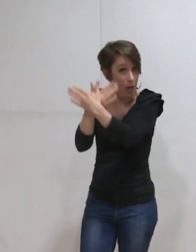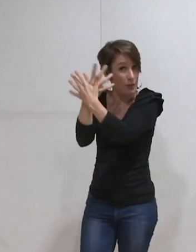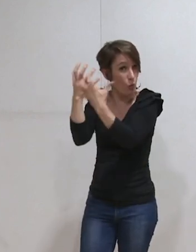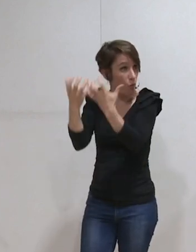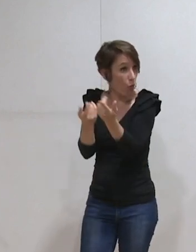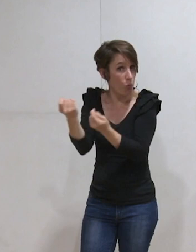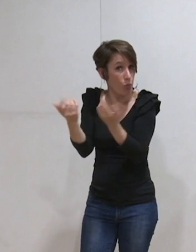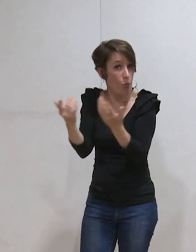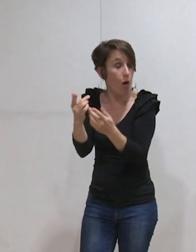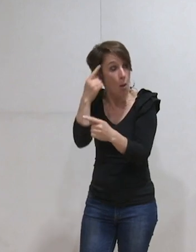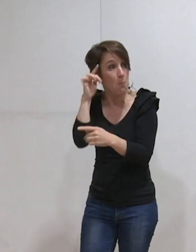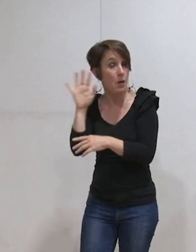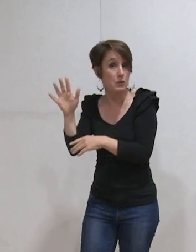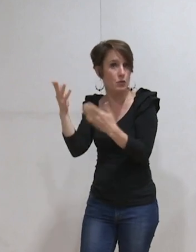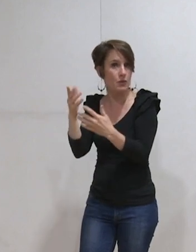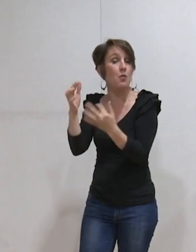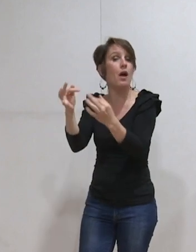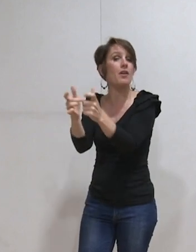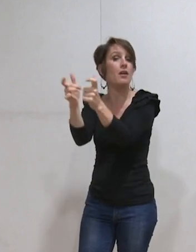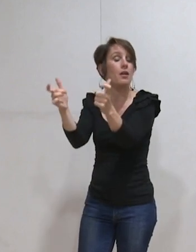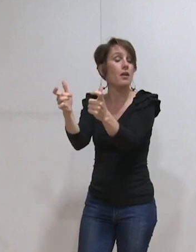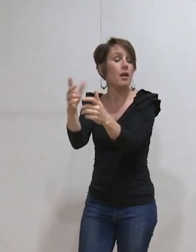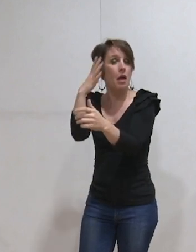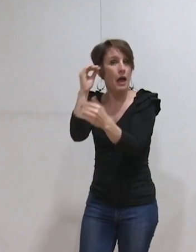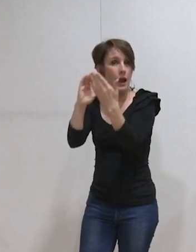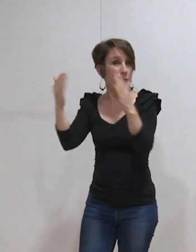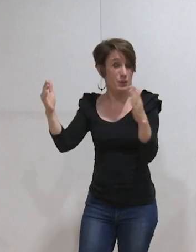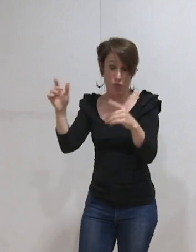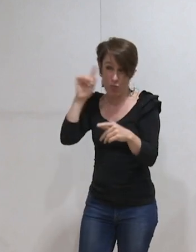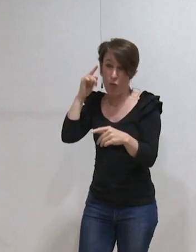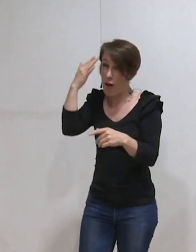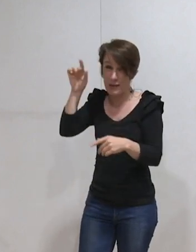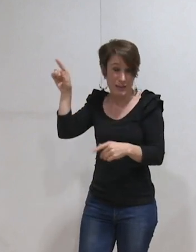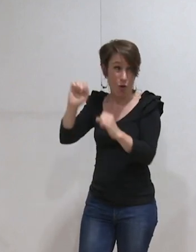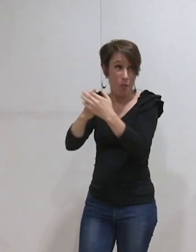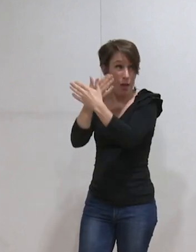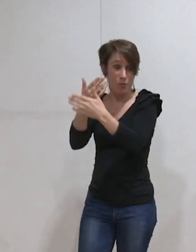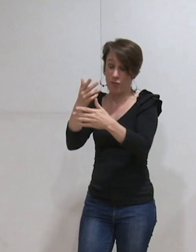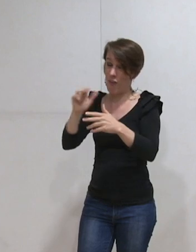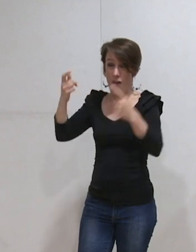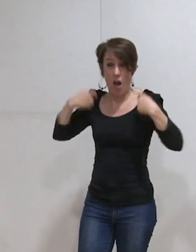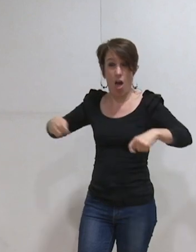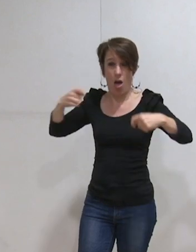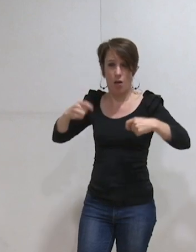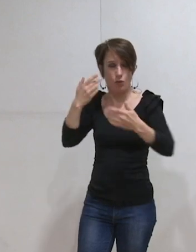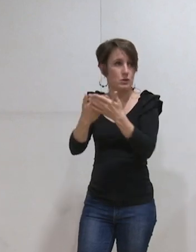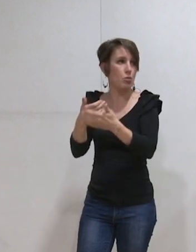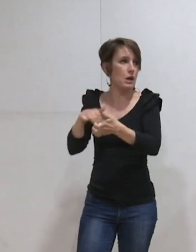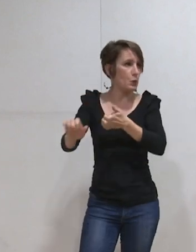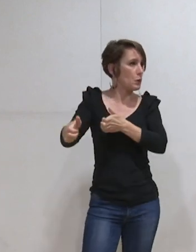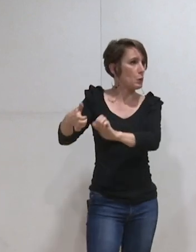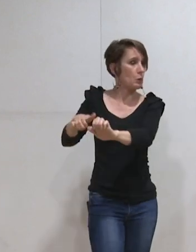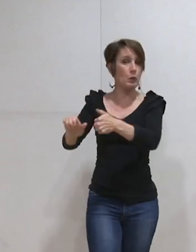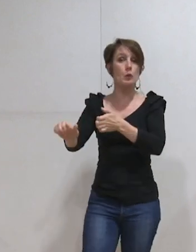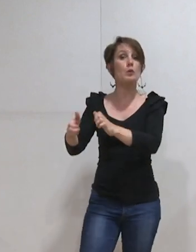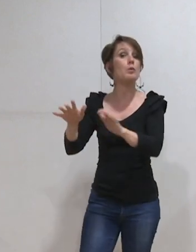vis-à-vis de cet équipement qui effectivement sera manifestement un surcoup pour elle elle a peut-être pas très envie de se précipité mais c'est à vous de nous informer j'en sais pas